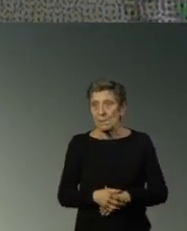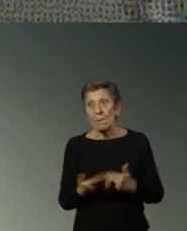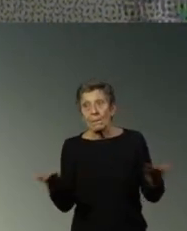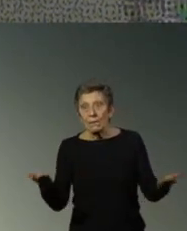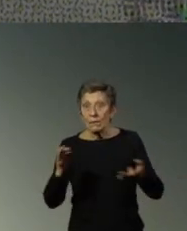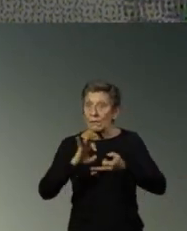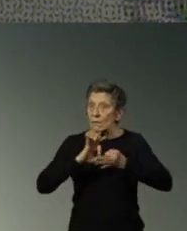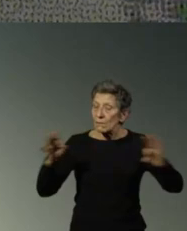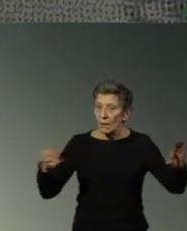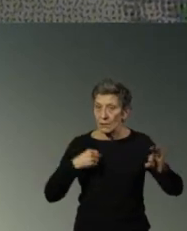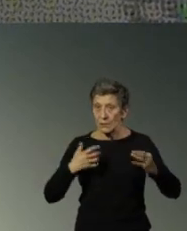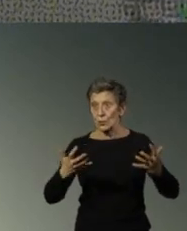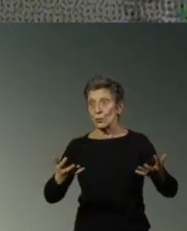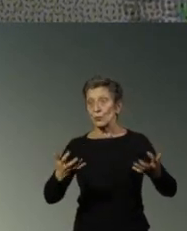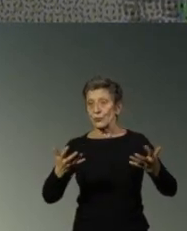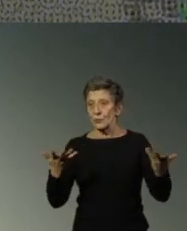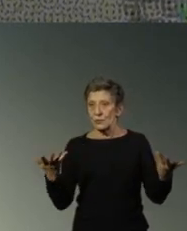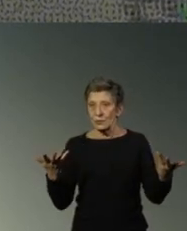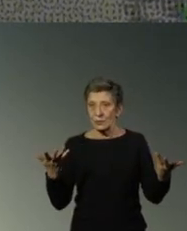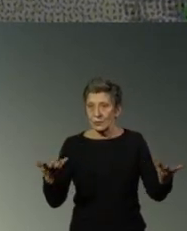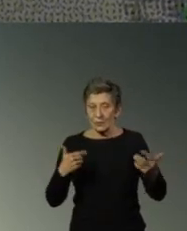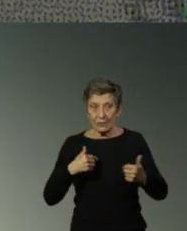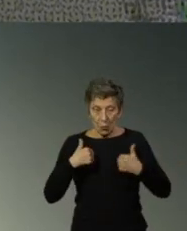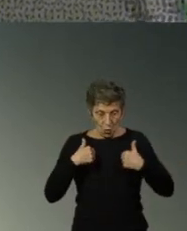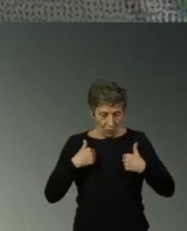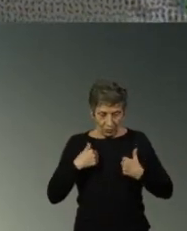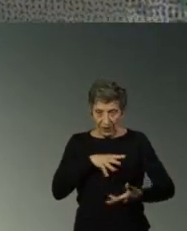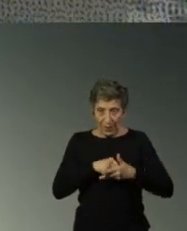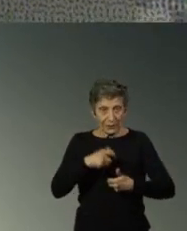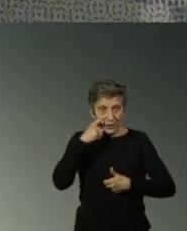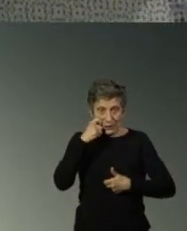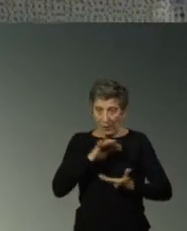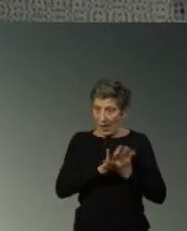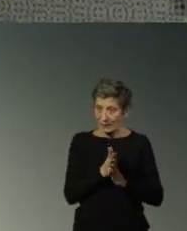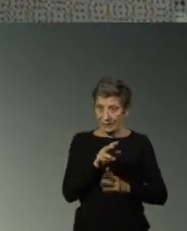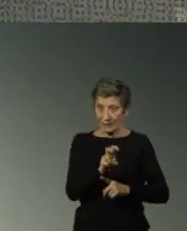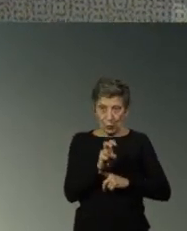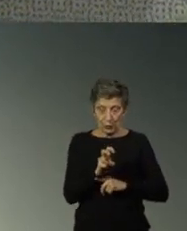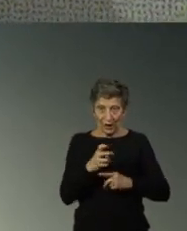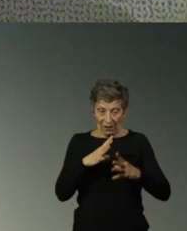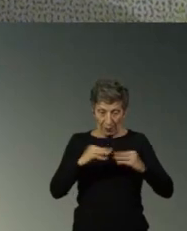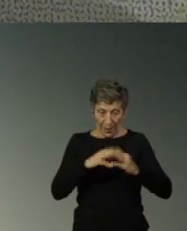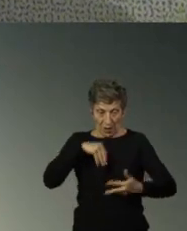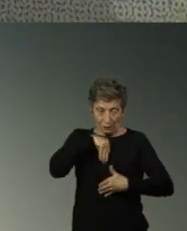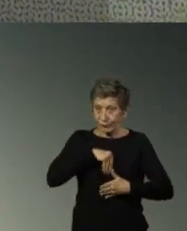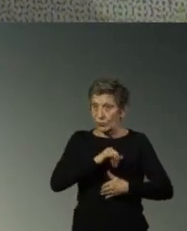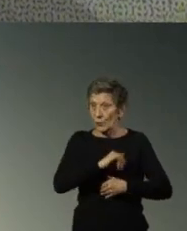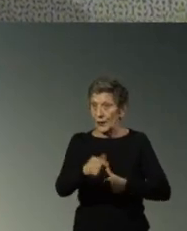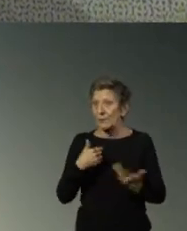tout à fait saisissante, hein, l'espèce qui ne s'empaille pas, mais surtout celle-là, c'est que je ne suis pas chez moi, chez toi. Comme